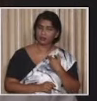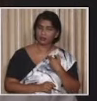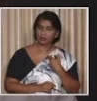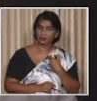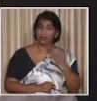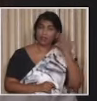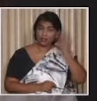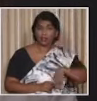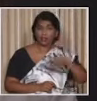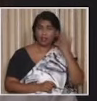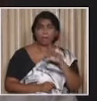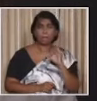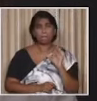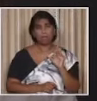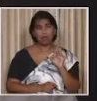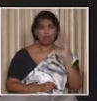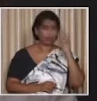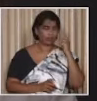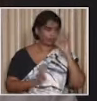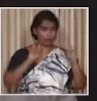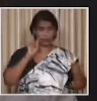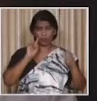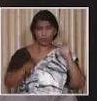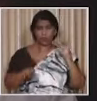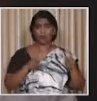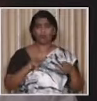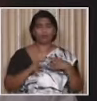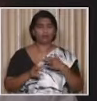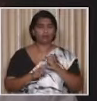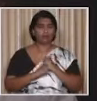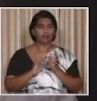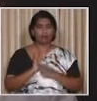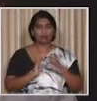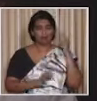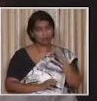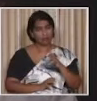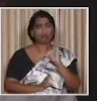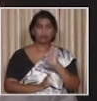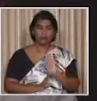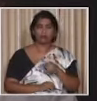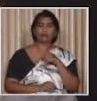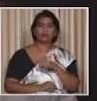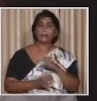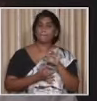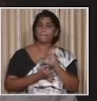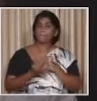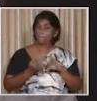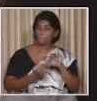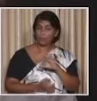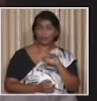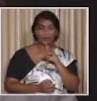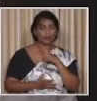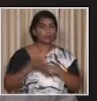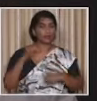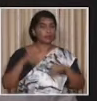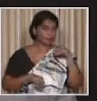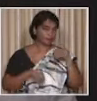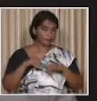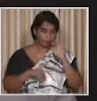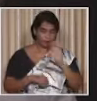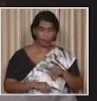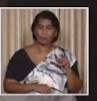මුත ශරීර 15ක් 20ක් දැකලා තමයි ගාල්ලට යන්නේ. කොහොම හරි කමක් නැහැ එදා ප්‍රජාතන්ත්‍රවාදී කියලා ඡන්දය